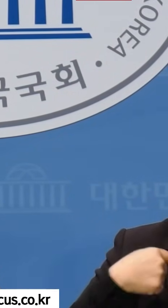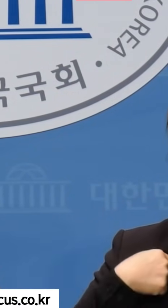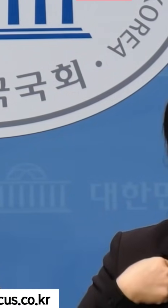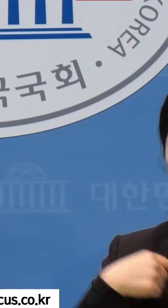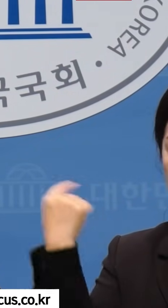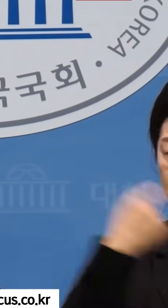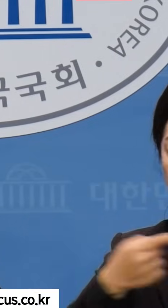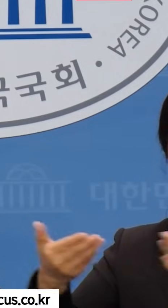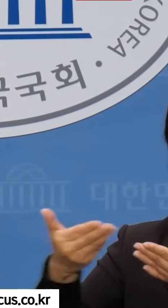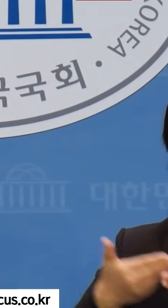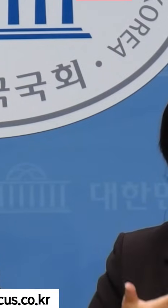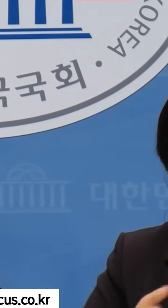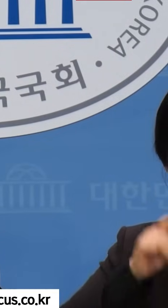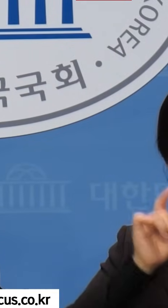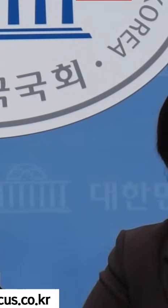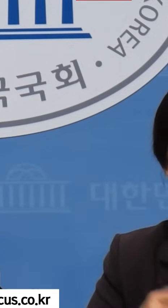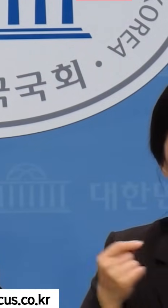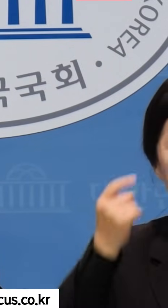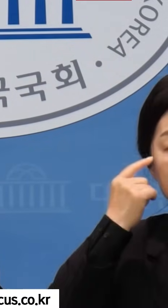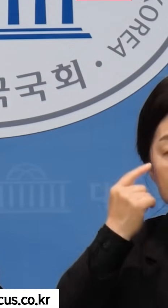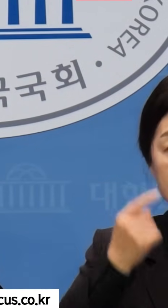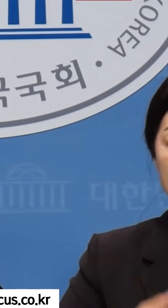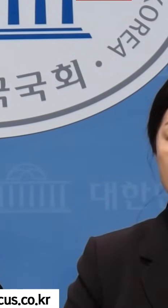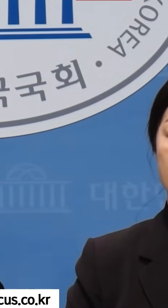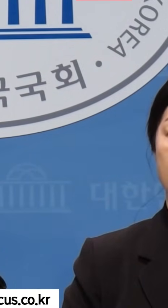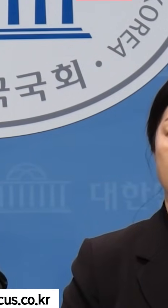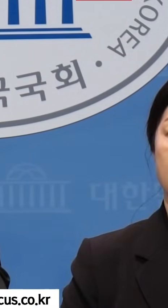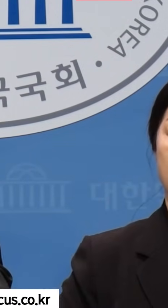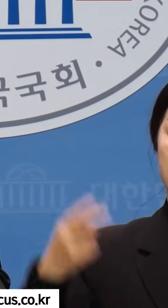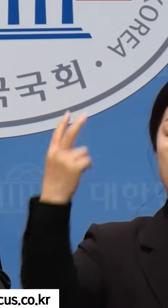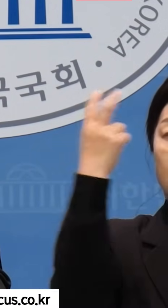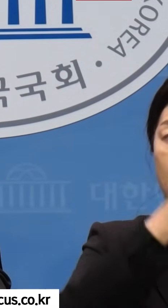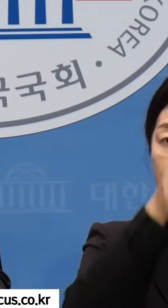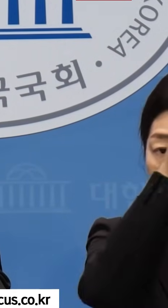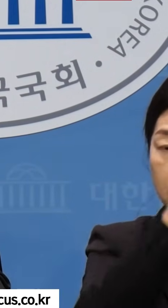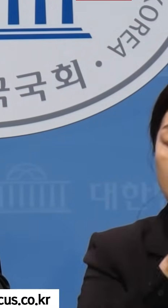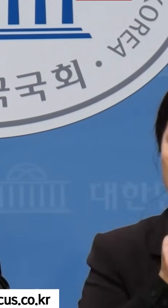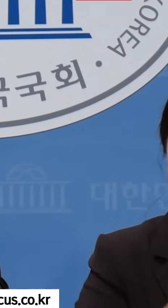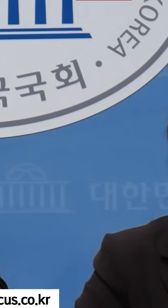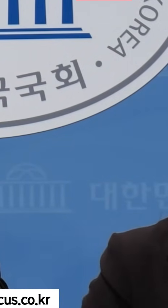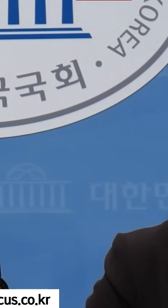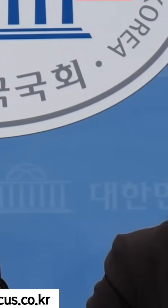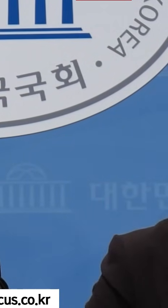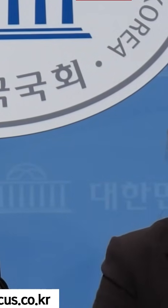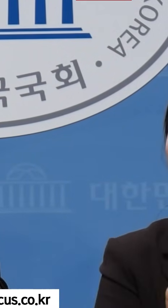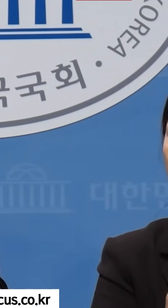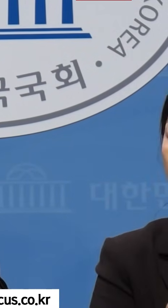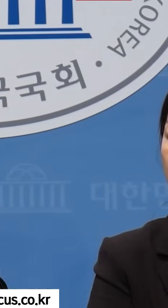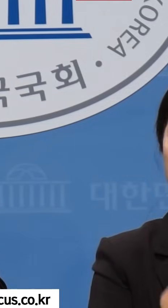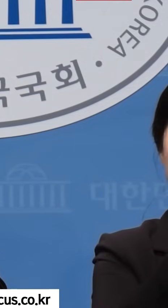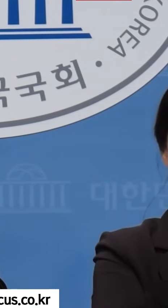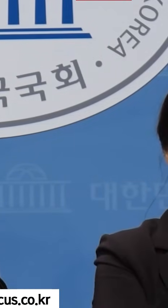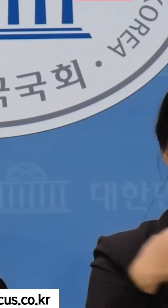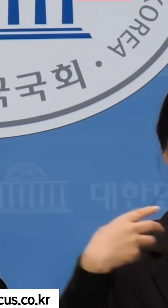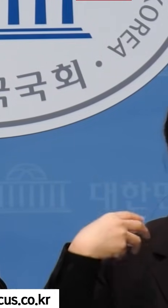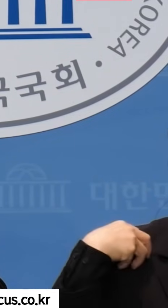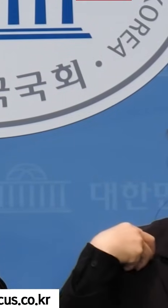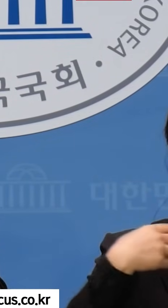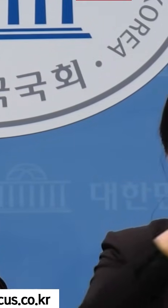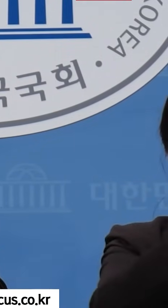입히겠다는 목적이라고 생각합니다. 검찰의 이번 기소는 윤석열 정권이